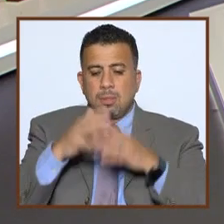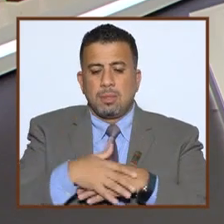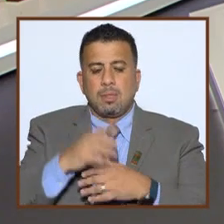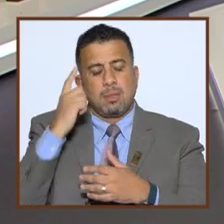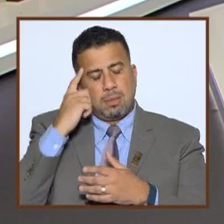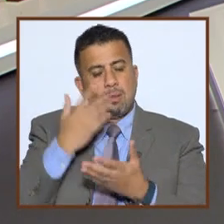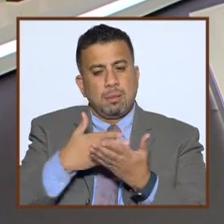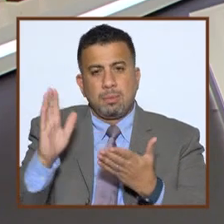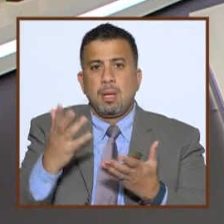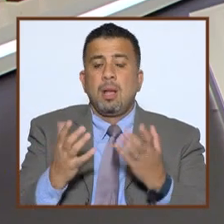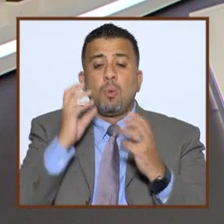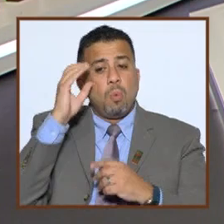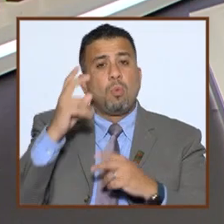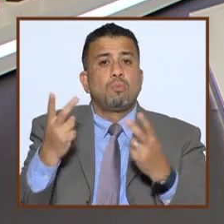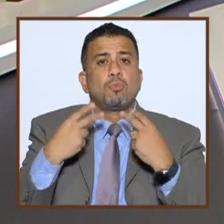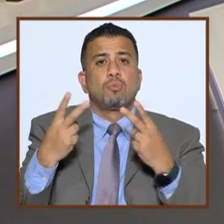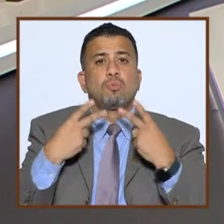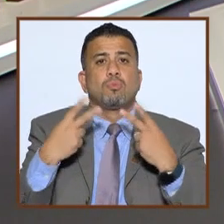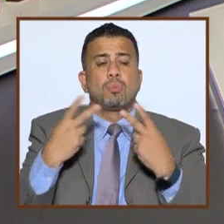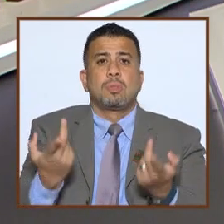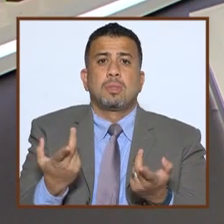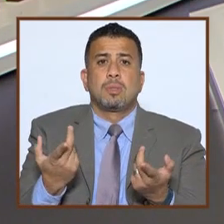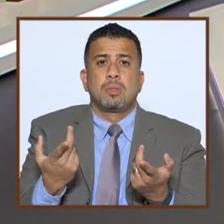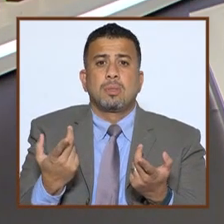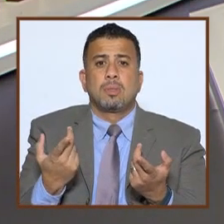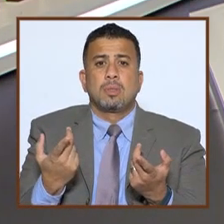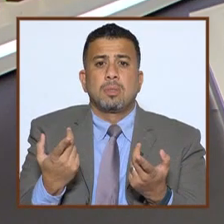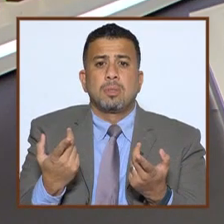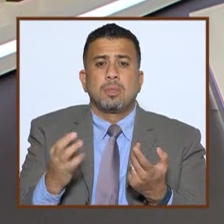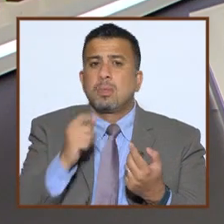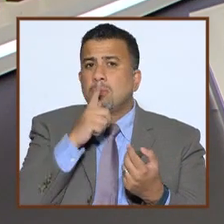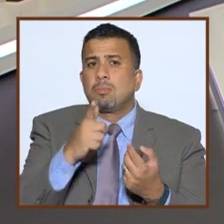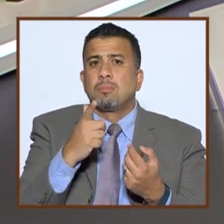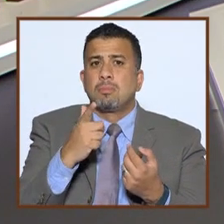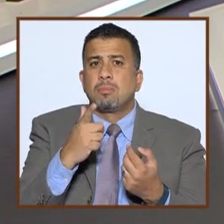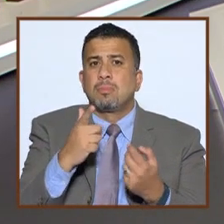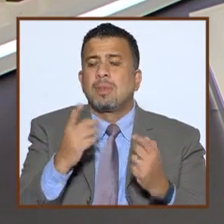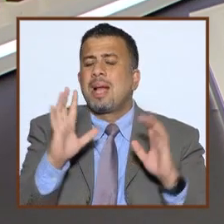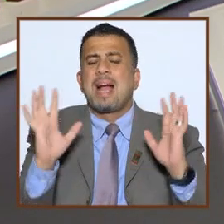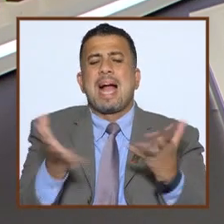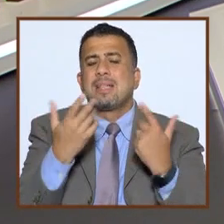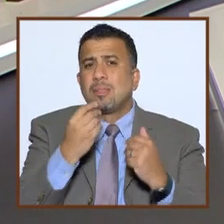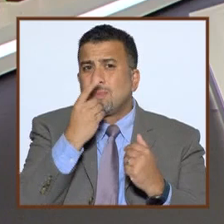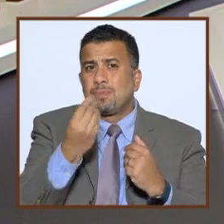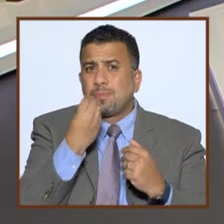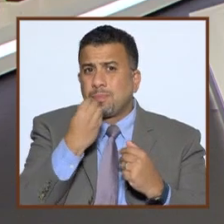يعني لو مهما كان لكن اكون اكل من امي او اكل من بيتي اوكل الاكل